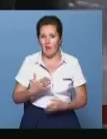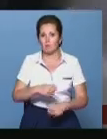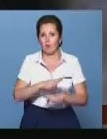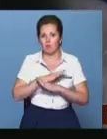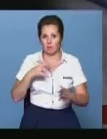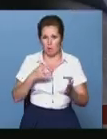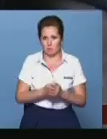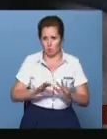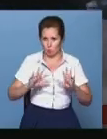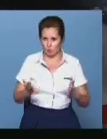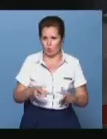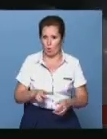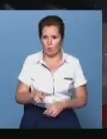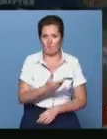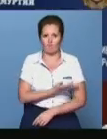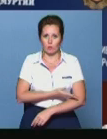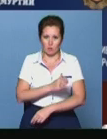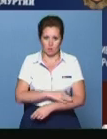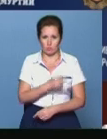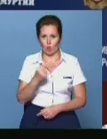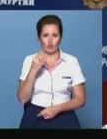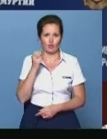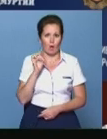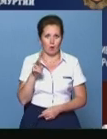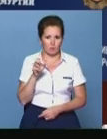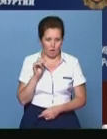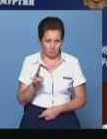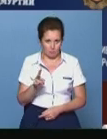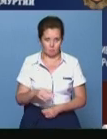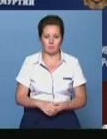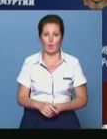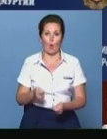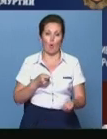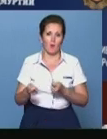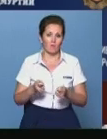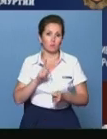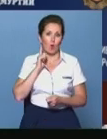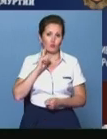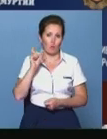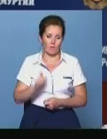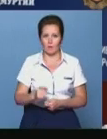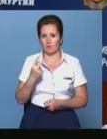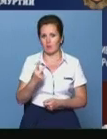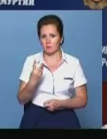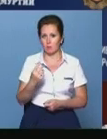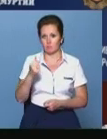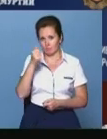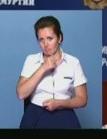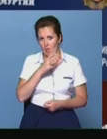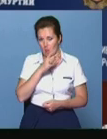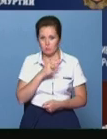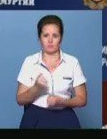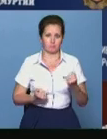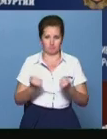произошло на дороге Воткинск-Шаркан. Автомобилем Nissan управлял молодой человек, 23 лет, находясь в состоянии алкогольного